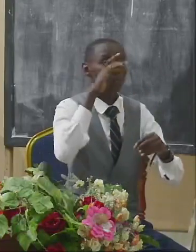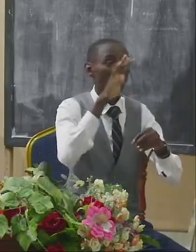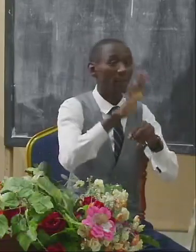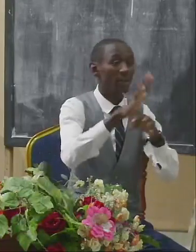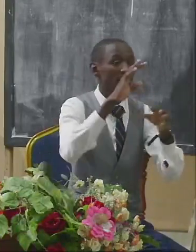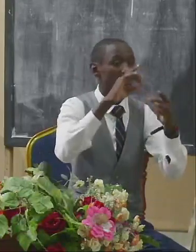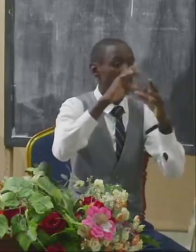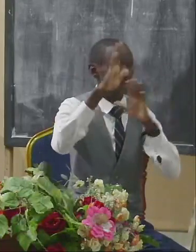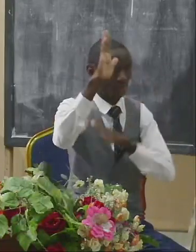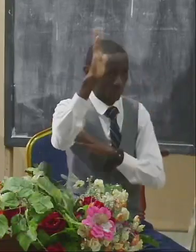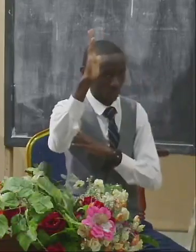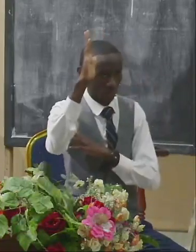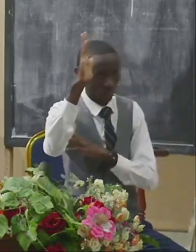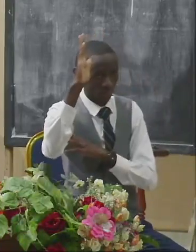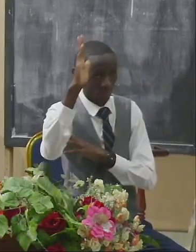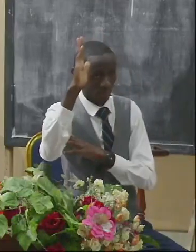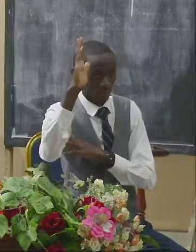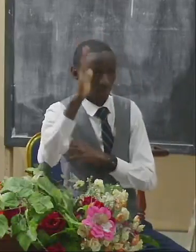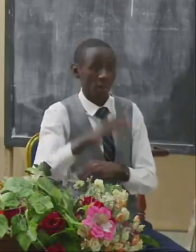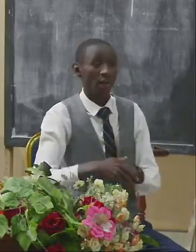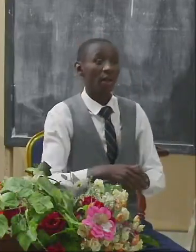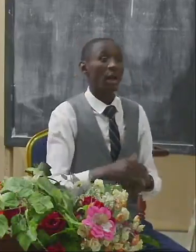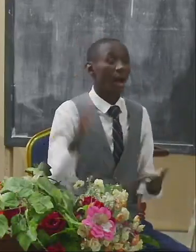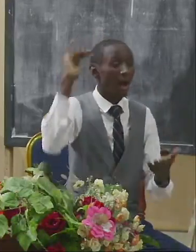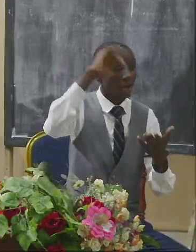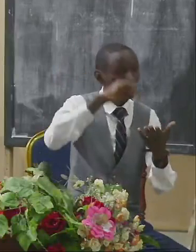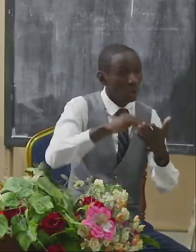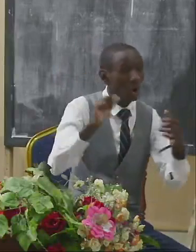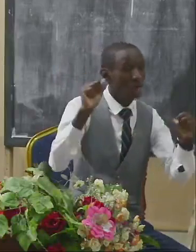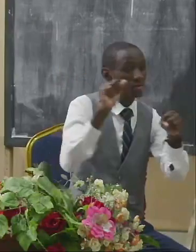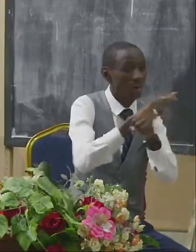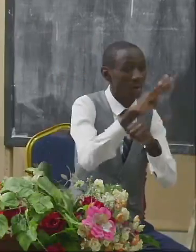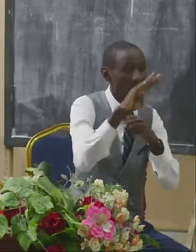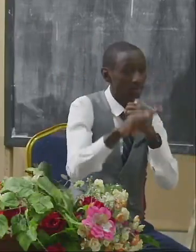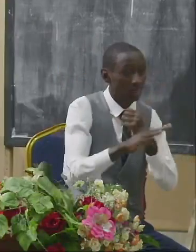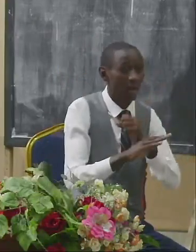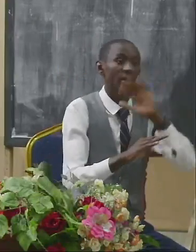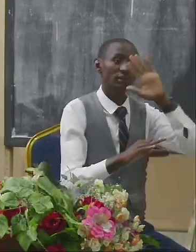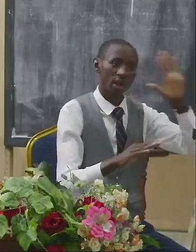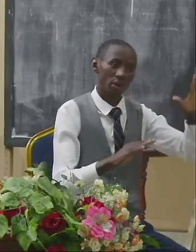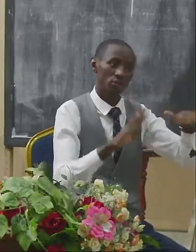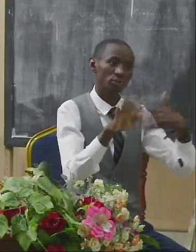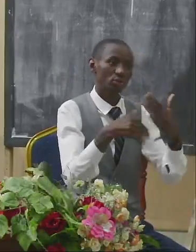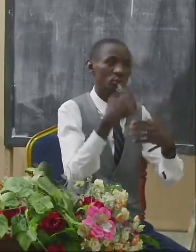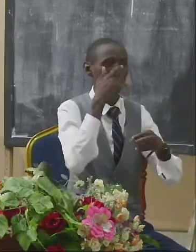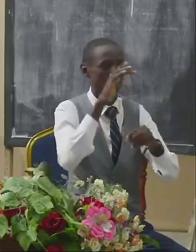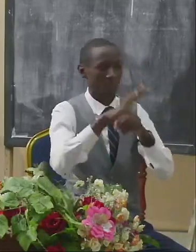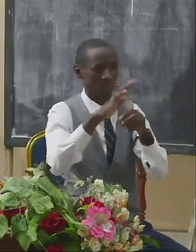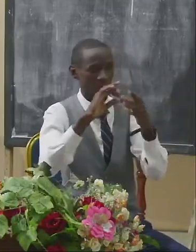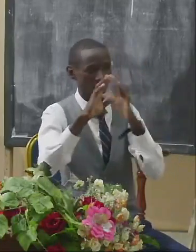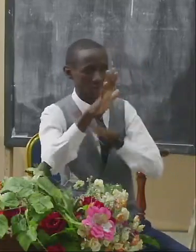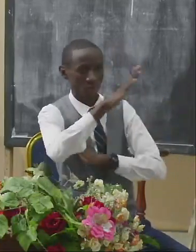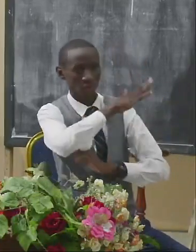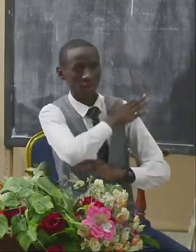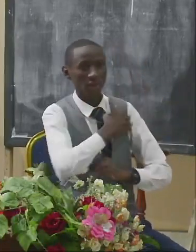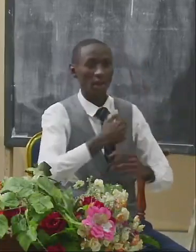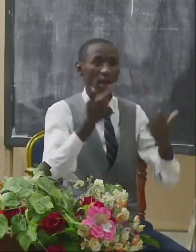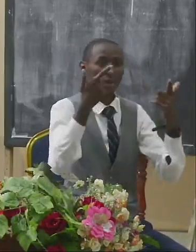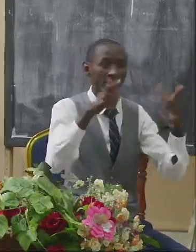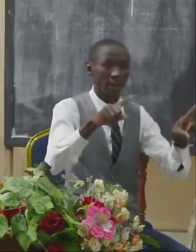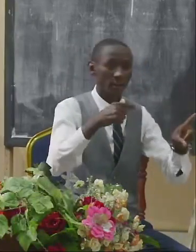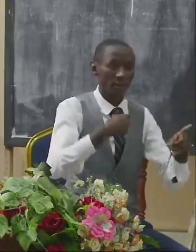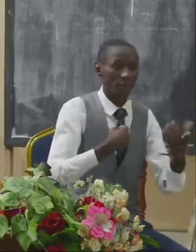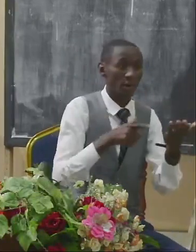Dieu, ahadi za Mungu, et leur accomplissement. Na utimilifu yazo. Et donc, quand je lis